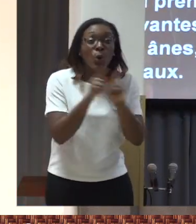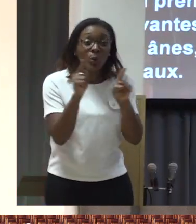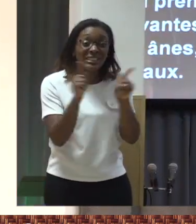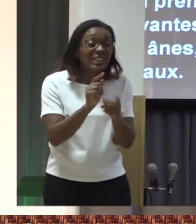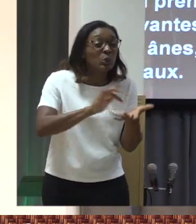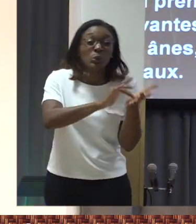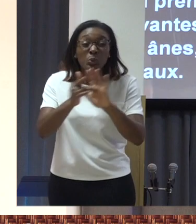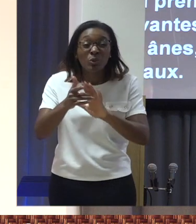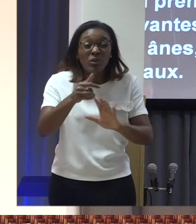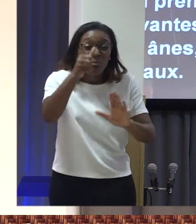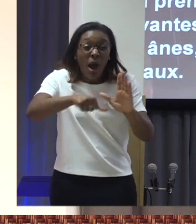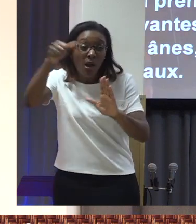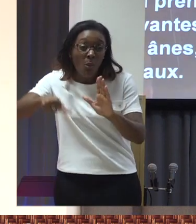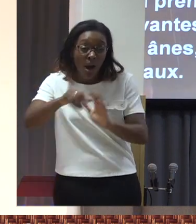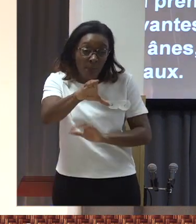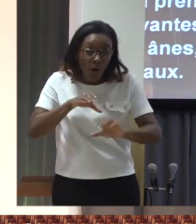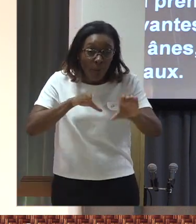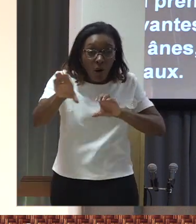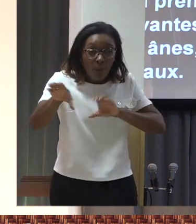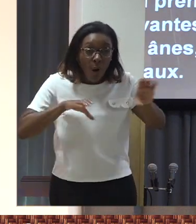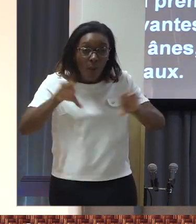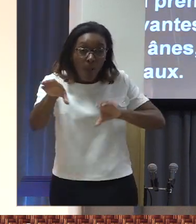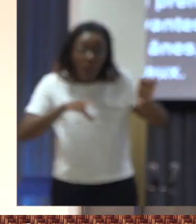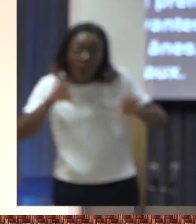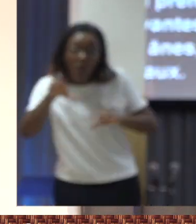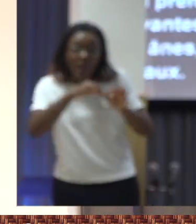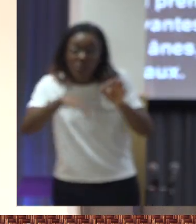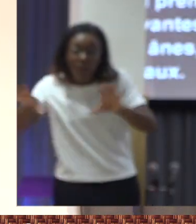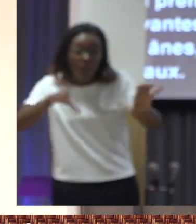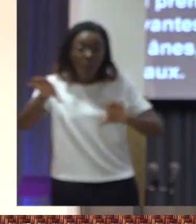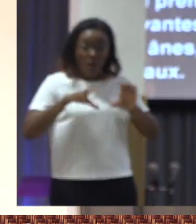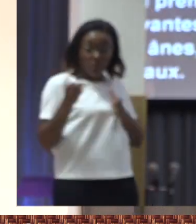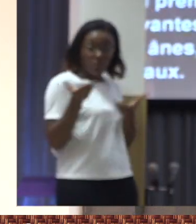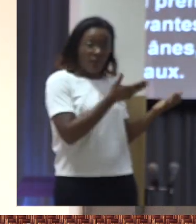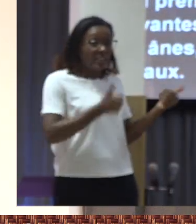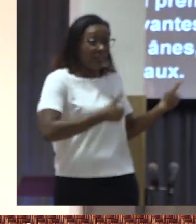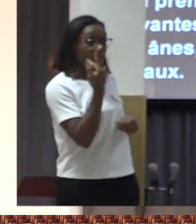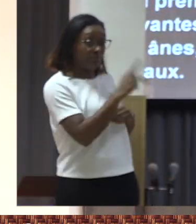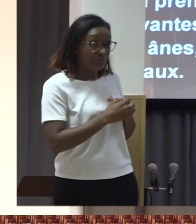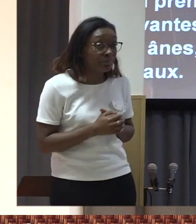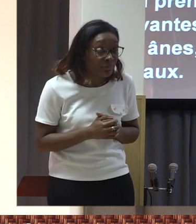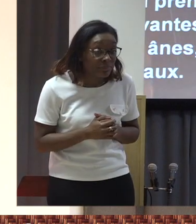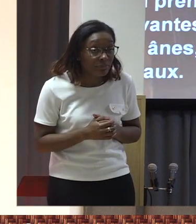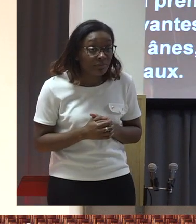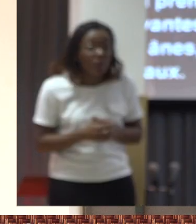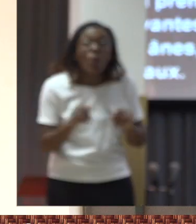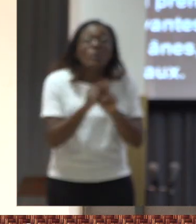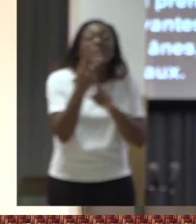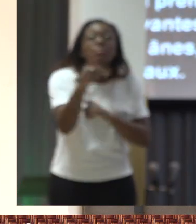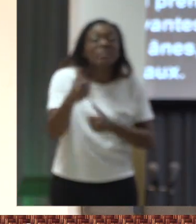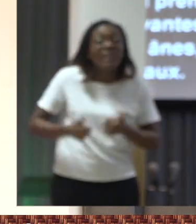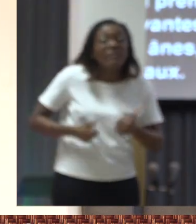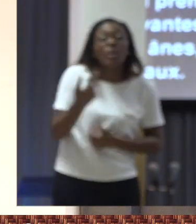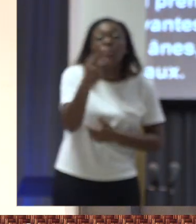produit de vos semences, de vos vignes et la donnera à ses serviteurs. Il prendra vos serviteurs et vos